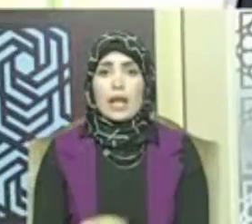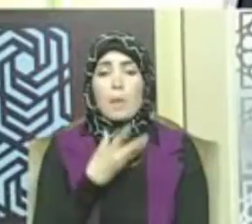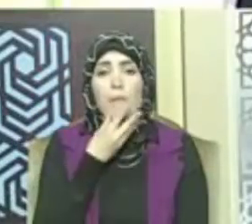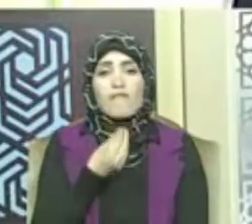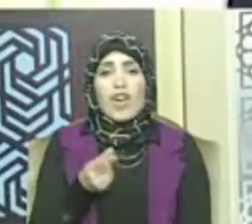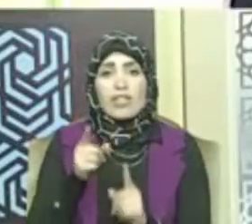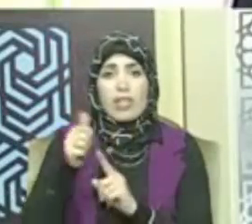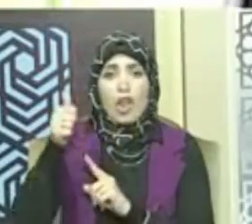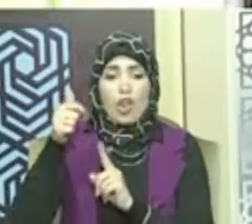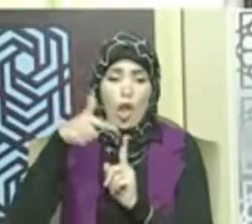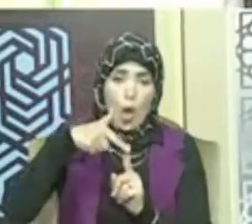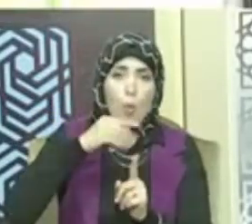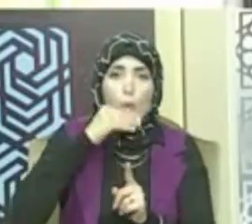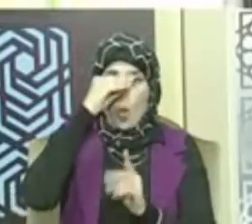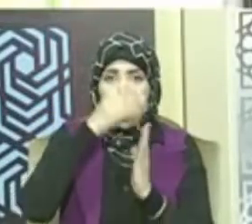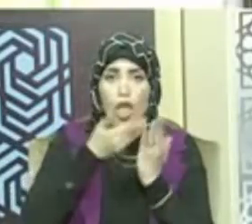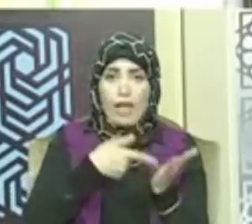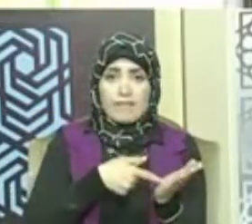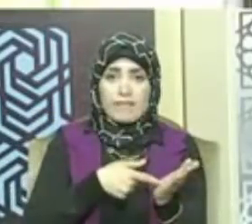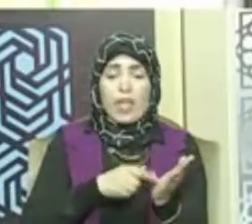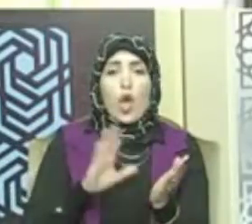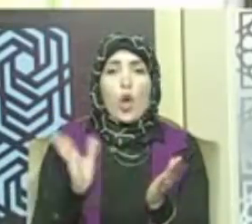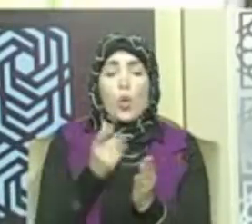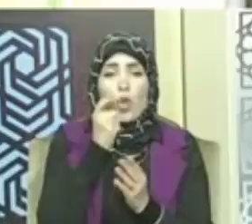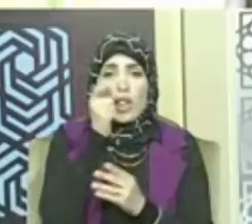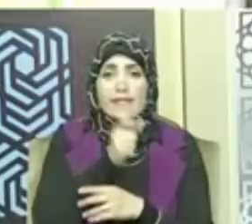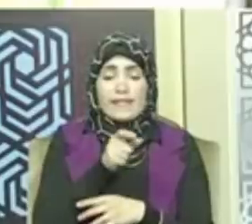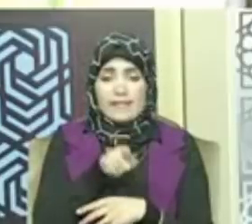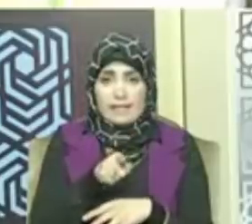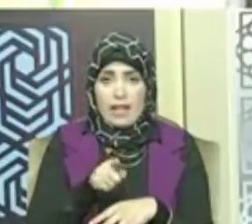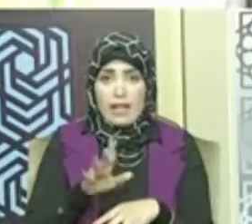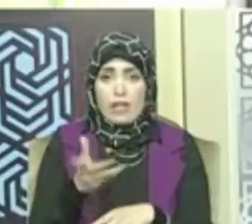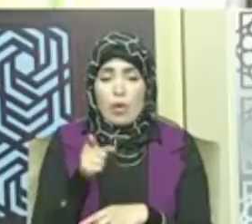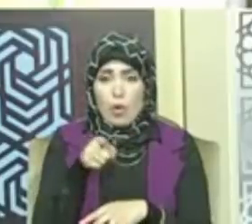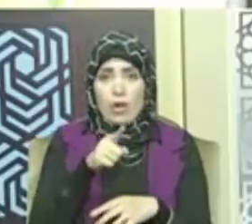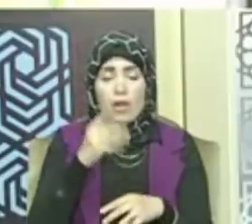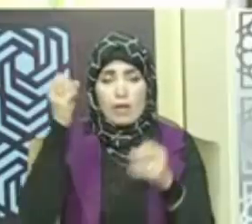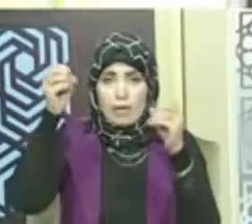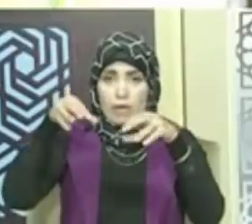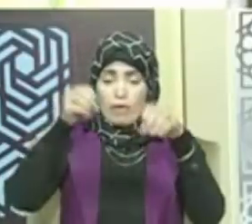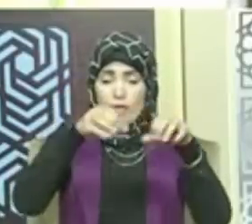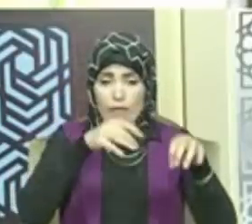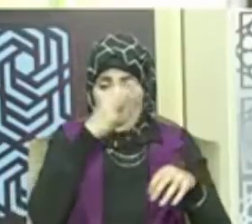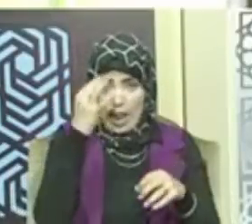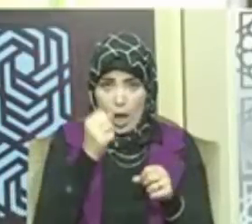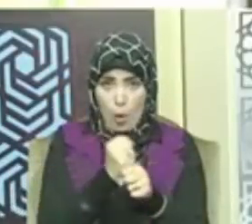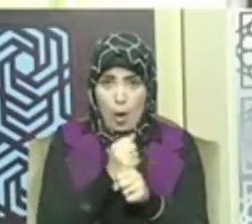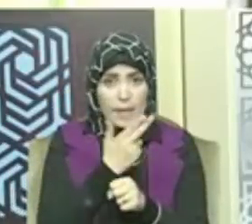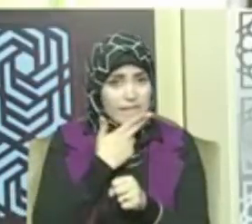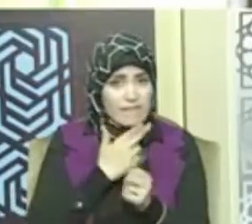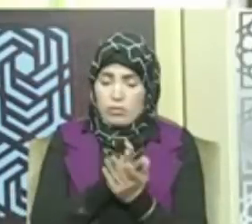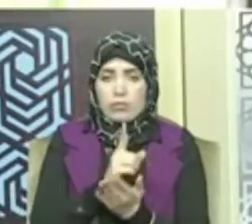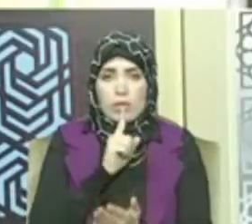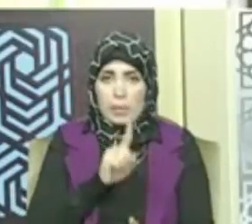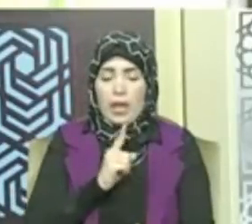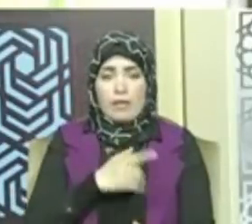قوم وكل إنسان بمقدار إخلاصهم لله فيه